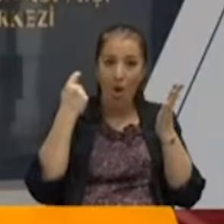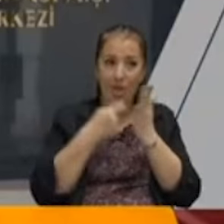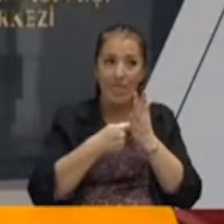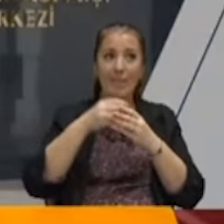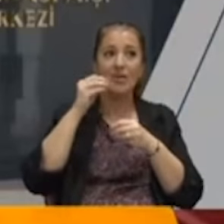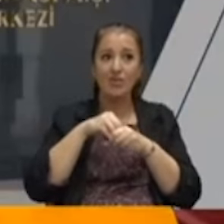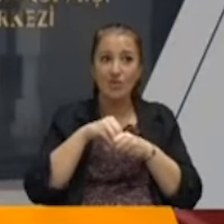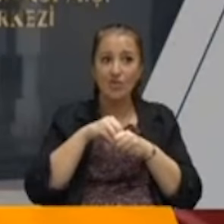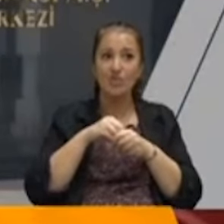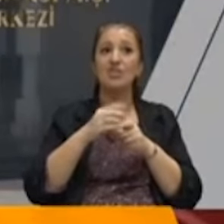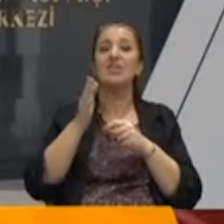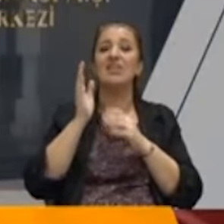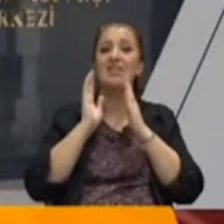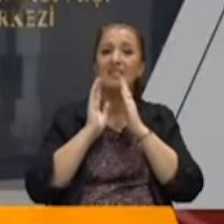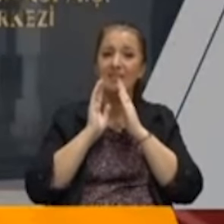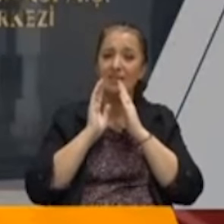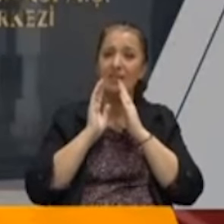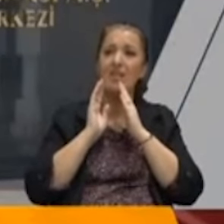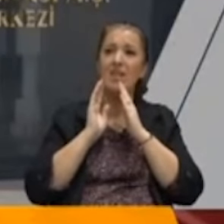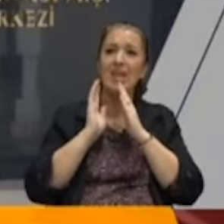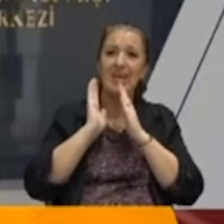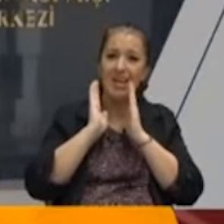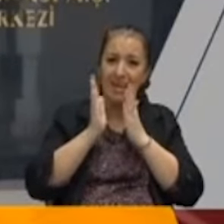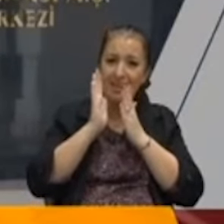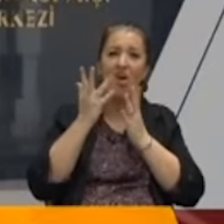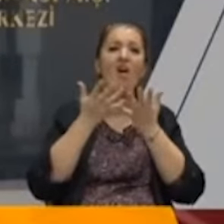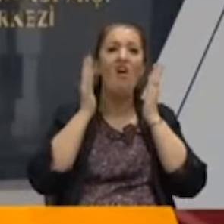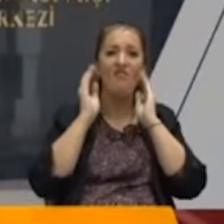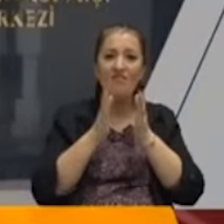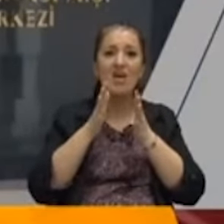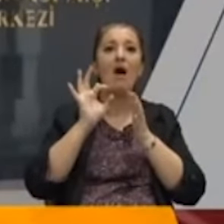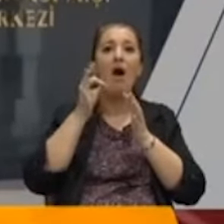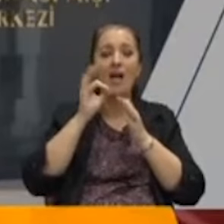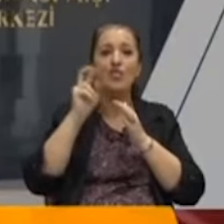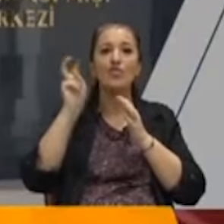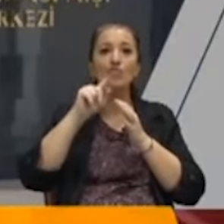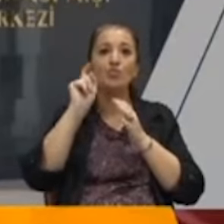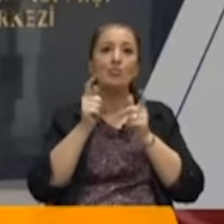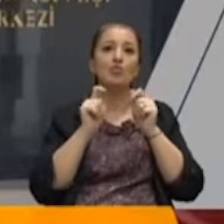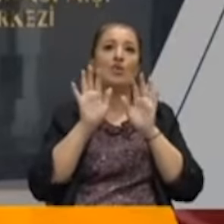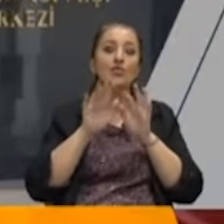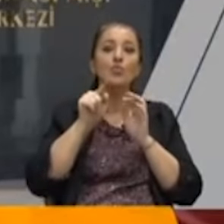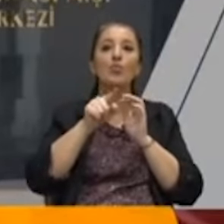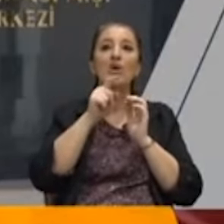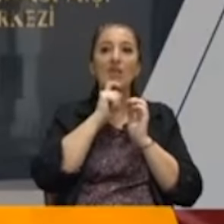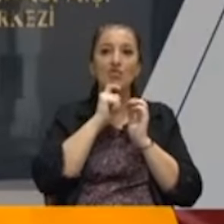için giderek daha fazla altın ve döviz bulmak zorunda kalacaktır. Bu